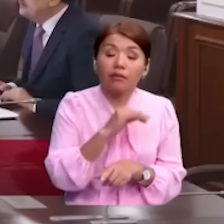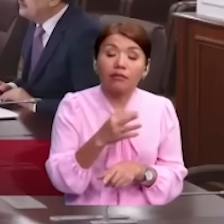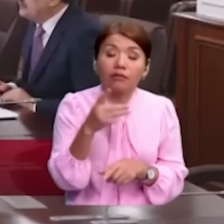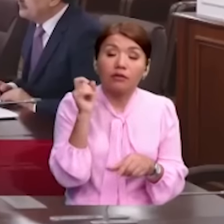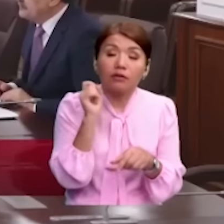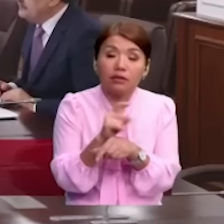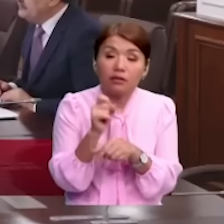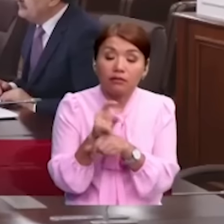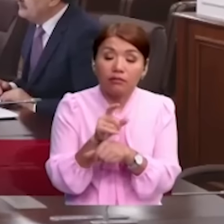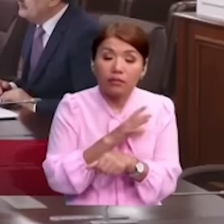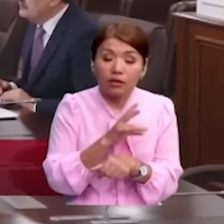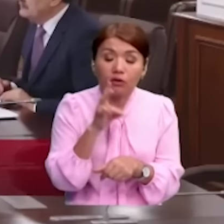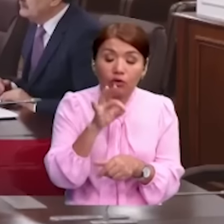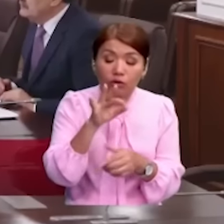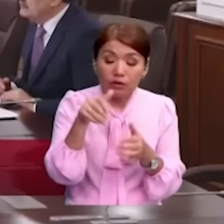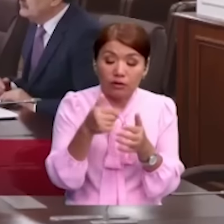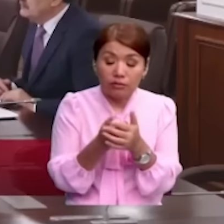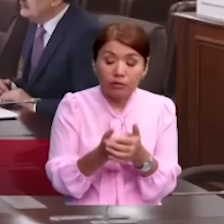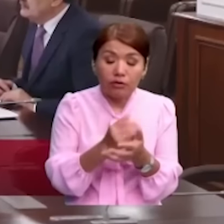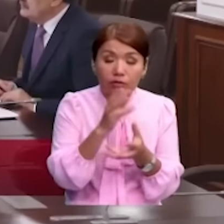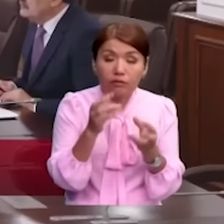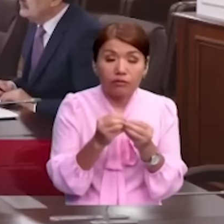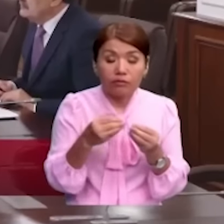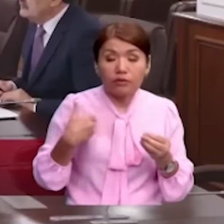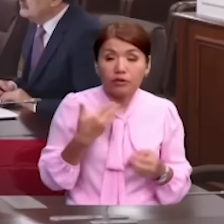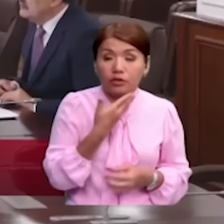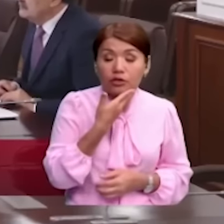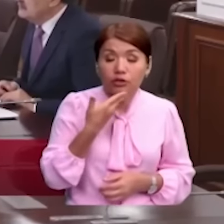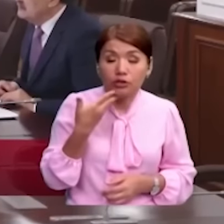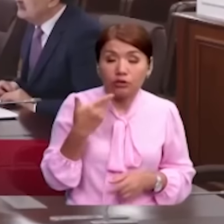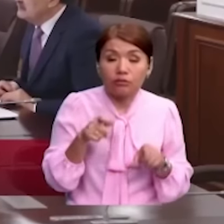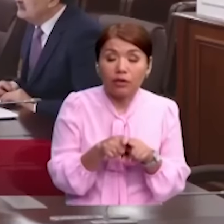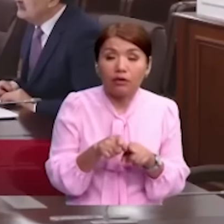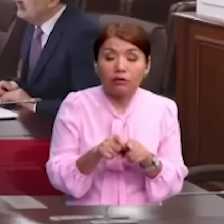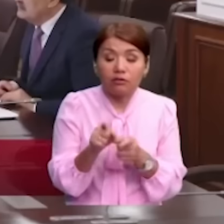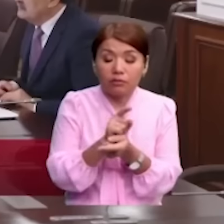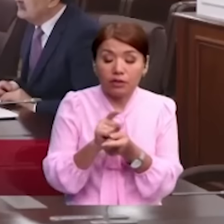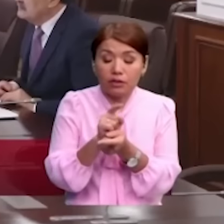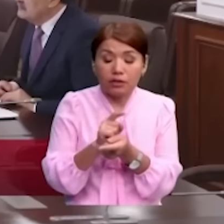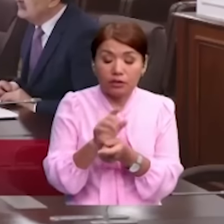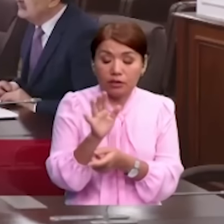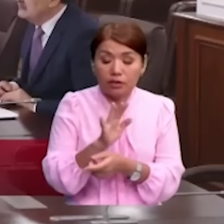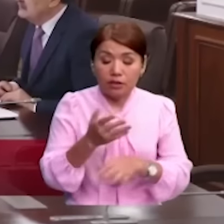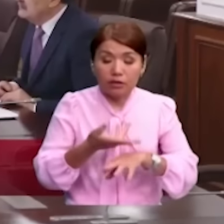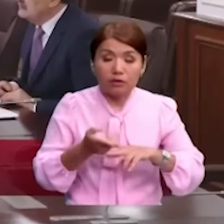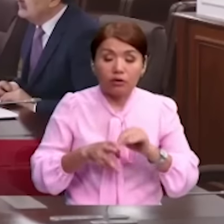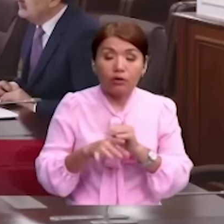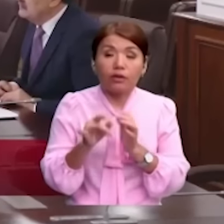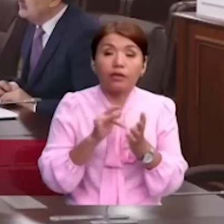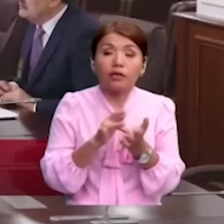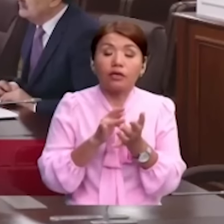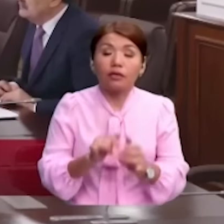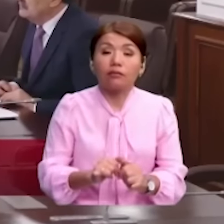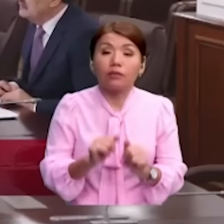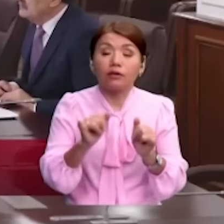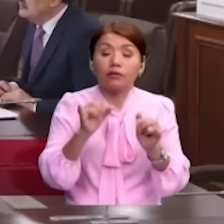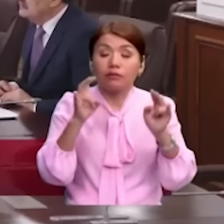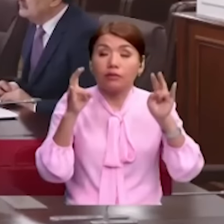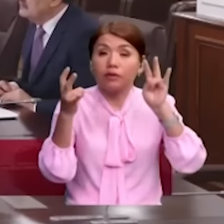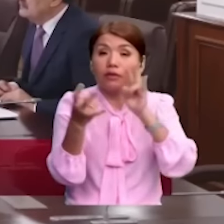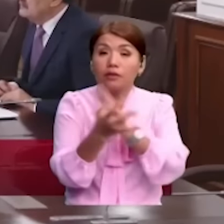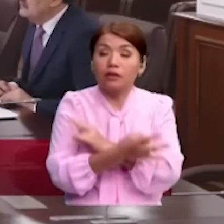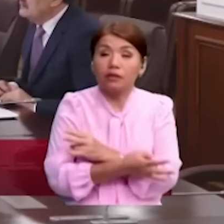тапсырылды, бірақ әлі күнге дейін нәтиже жоқ. Біз мұндай тәсілдерді өзгертпейінше сыртқы туризм кеңінен танымал